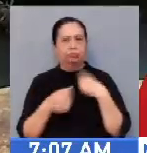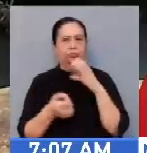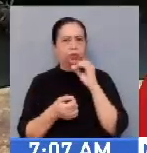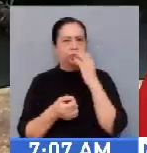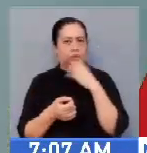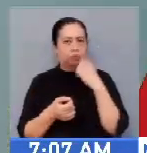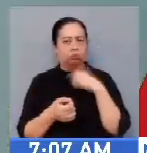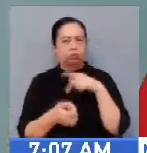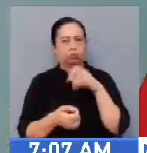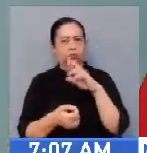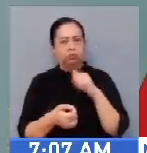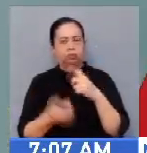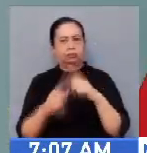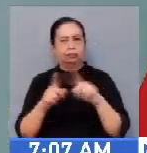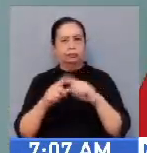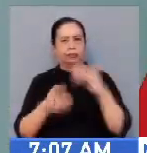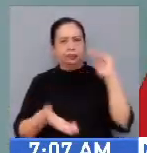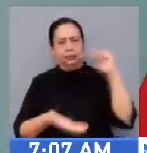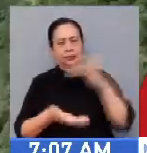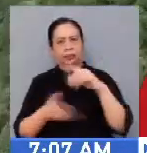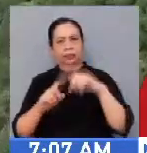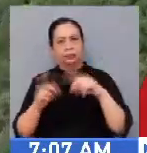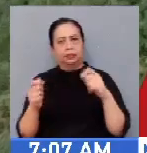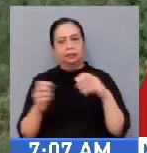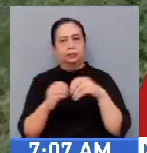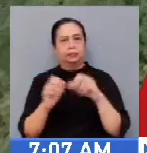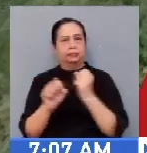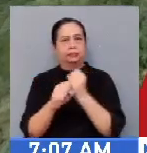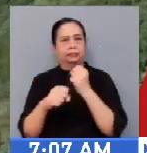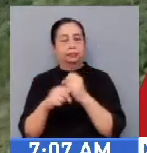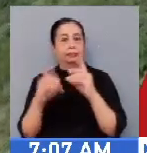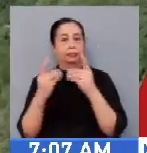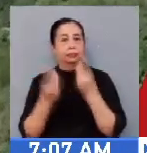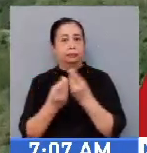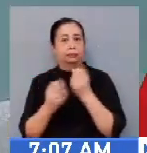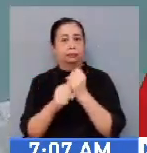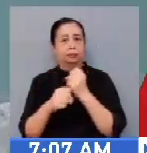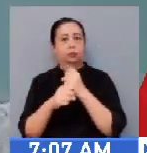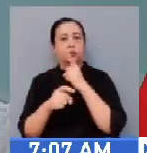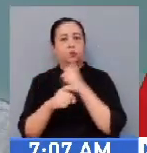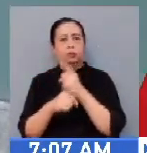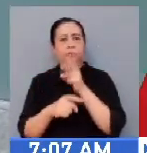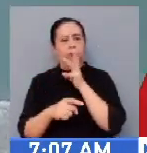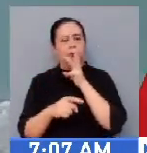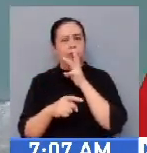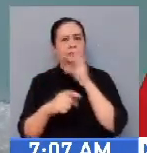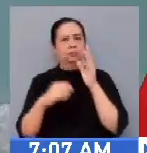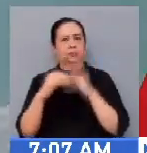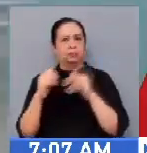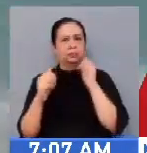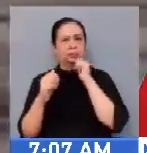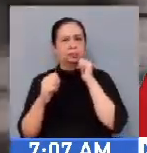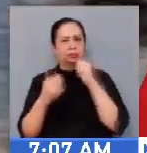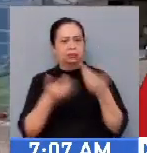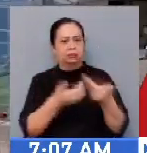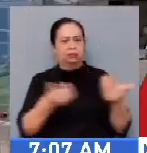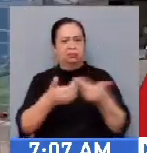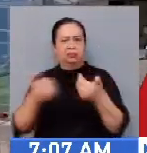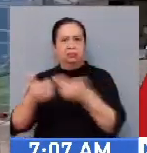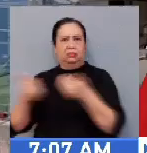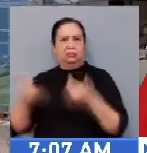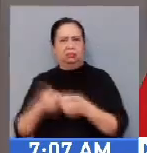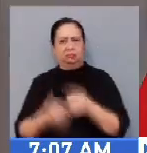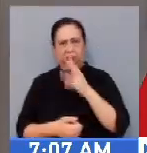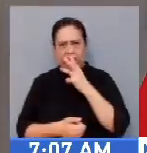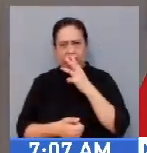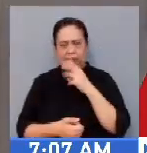presyo ng karne at pagbuo ng departamento na magsisiguro ng water supply sa halip na hiwa-hiwalay ang mga ahensya. Bukod sa